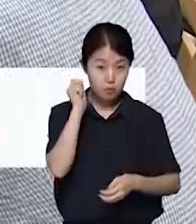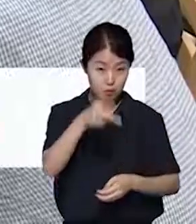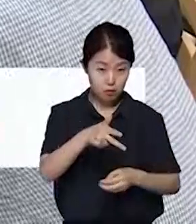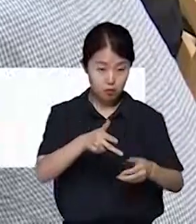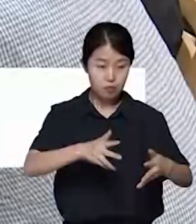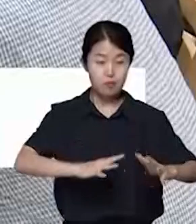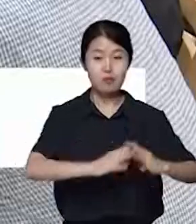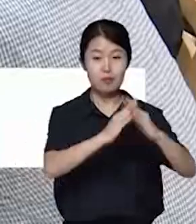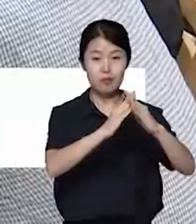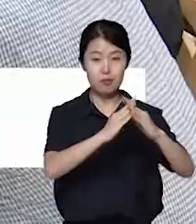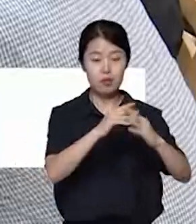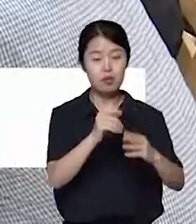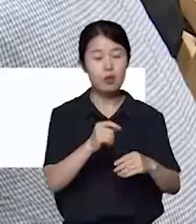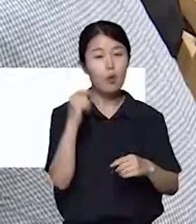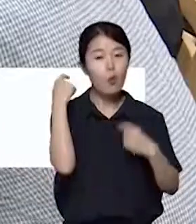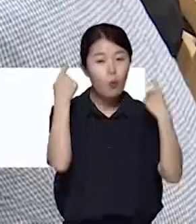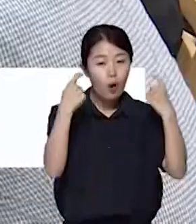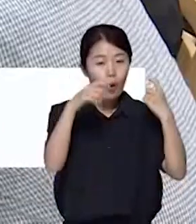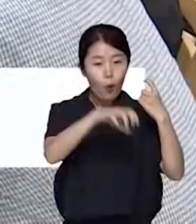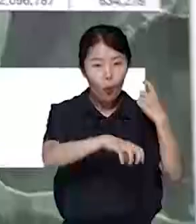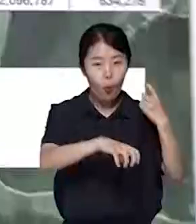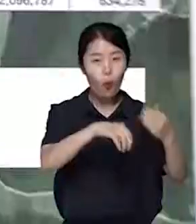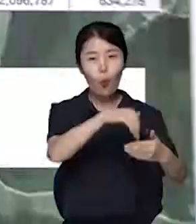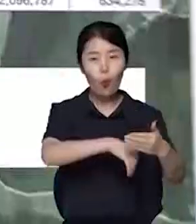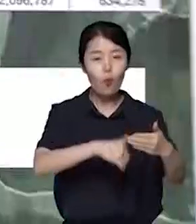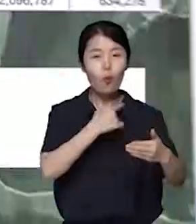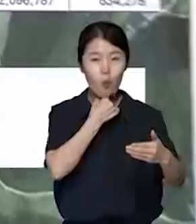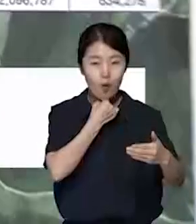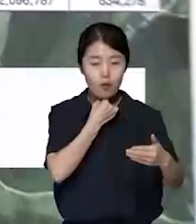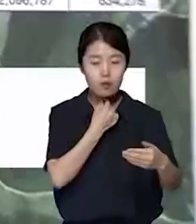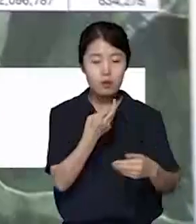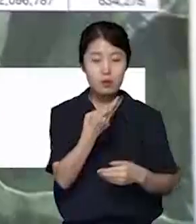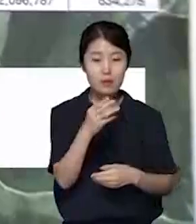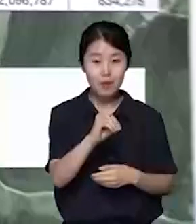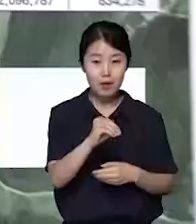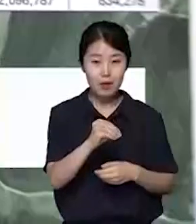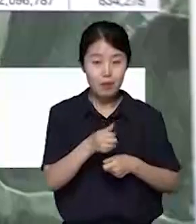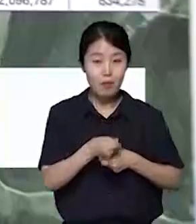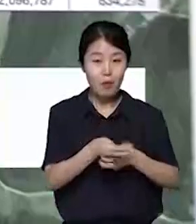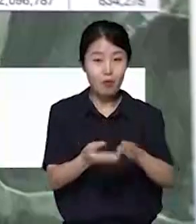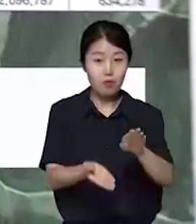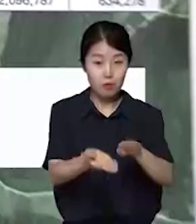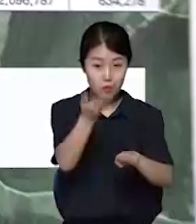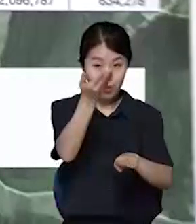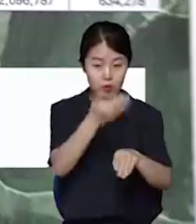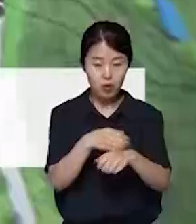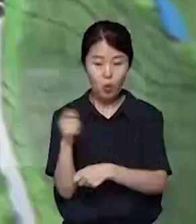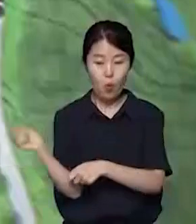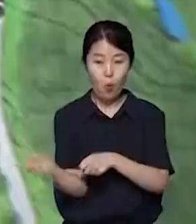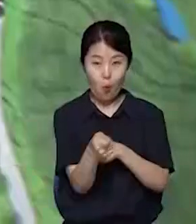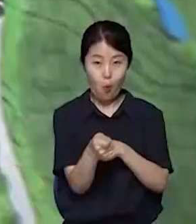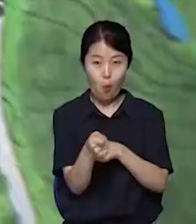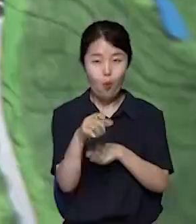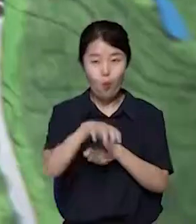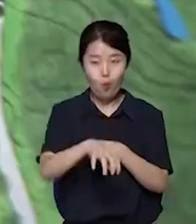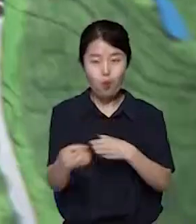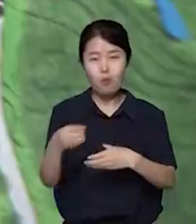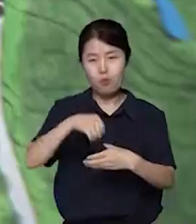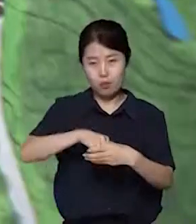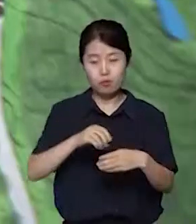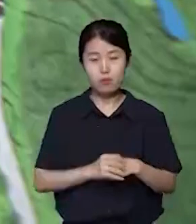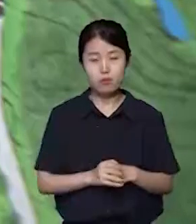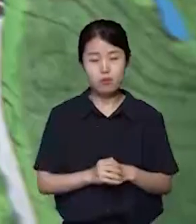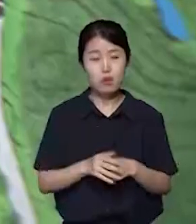들어오는 복합관광단지를 조성하겠다는 내용으로 13만 평이 넘는 27홀짜리 골프장도 들어섭니다. 개발에 드는 돈만